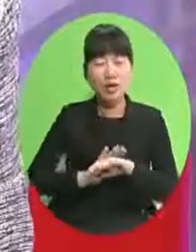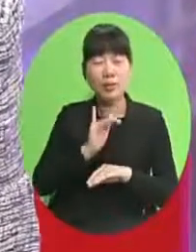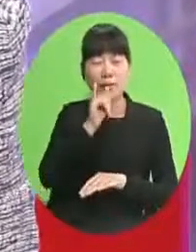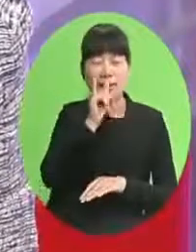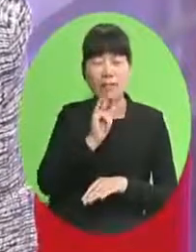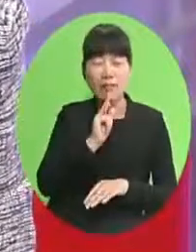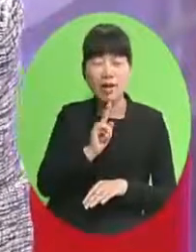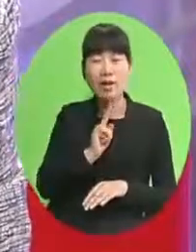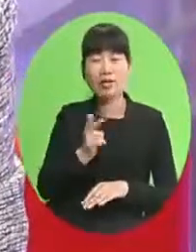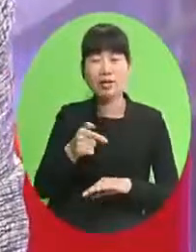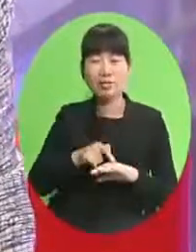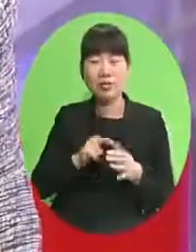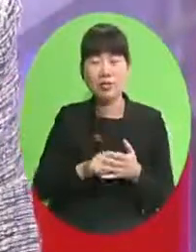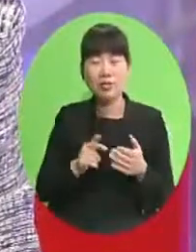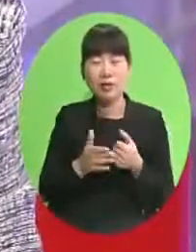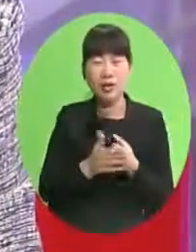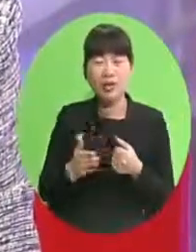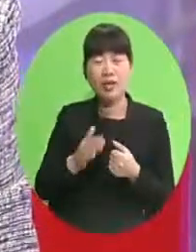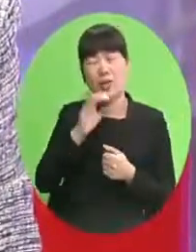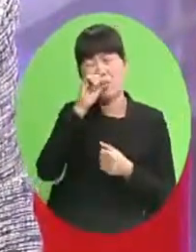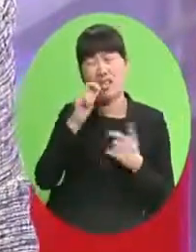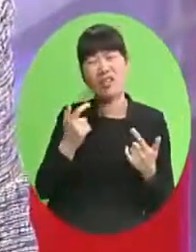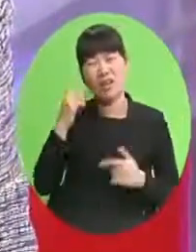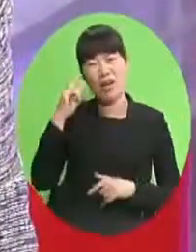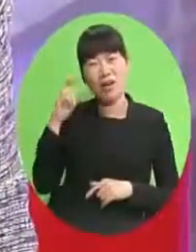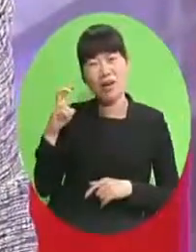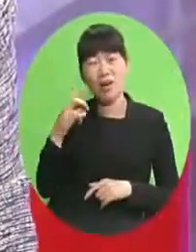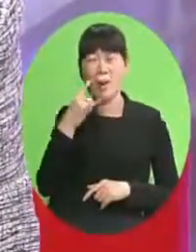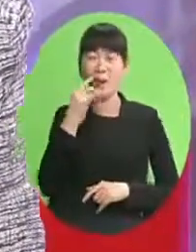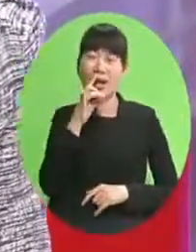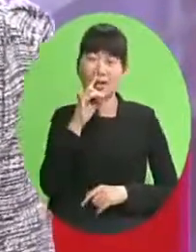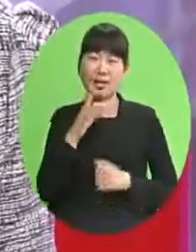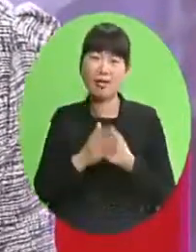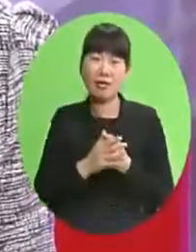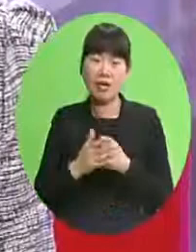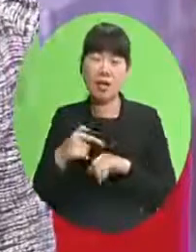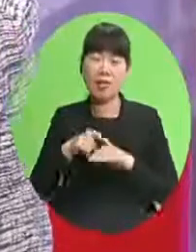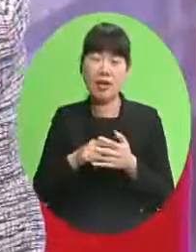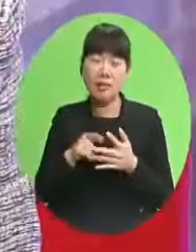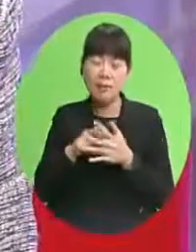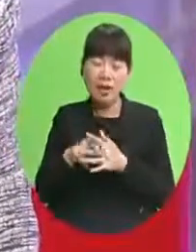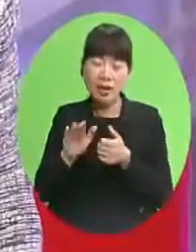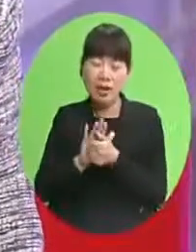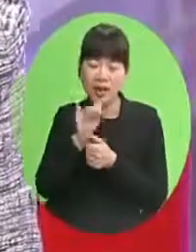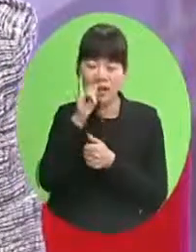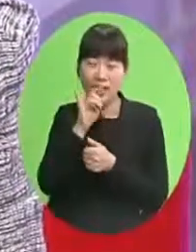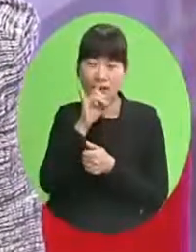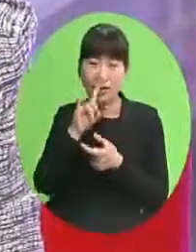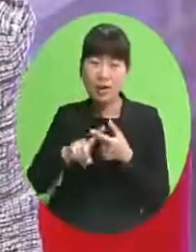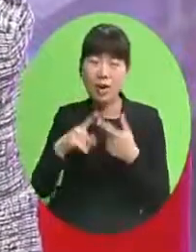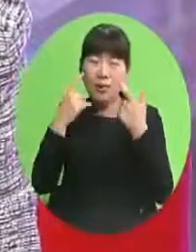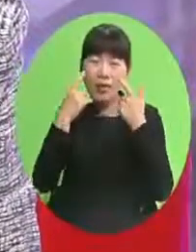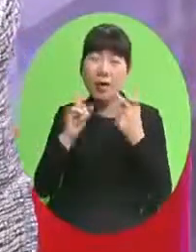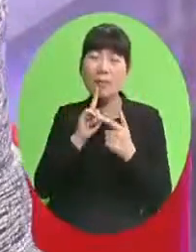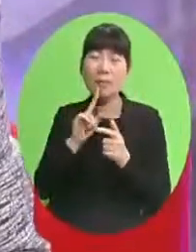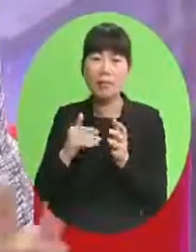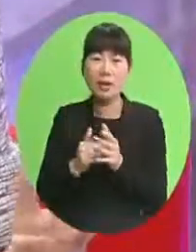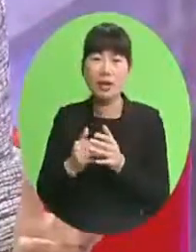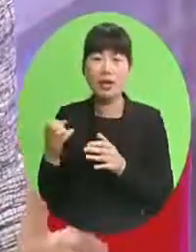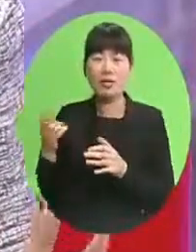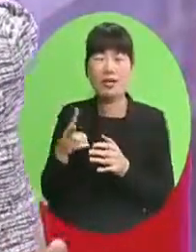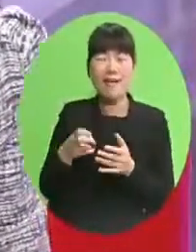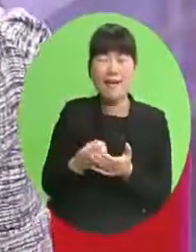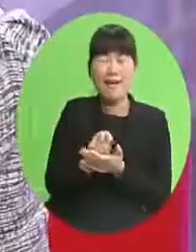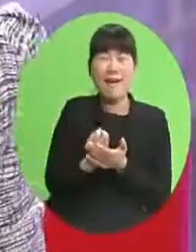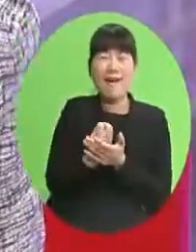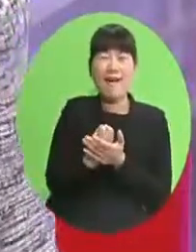했어. 너 마음이 그래서 조금 안 좋겠다. 엄마가 안 된다 그래서 마음 헤아려주고 안 되는 거는 분명히 얘기해줘요. 그럼 다시